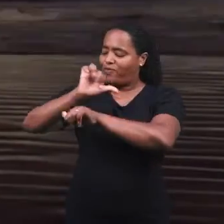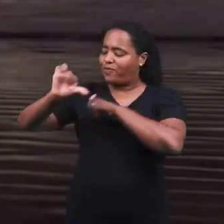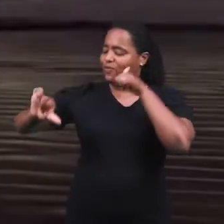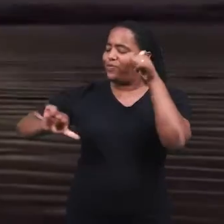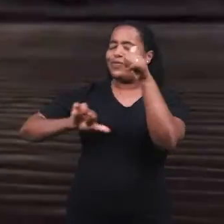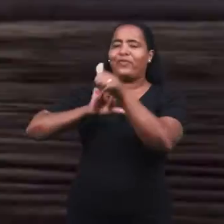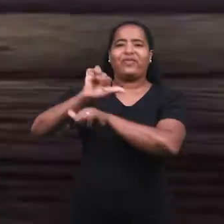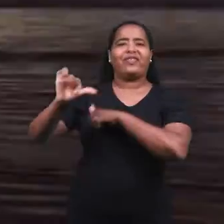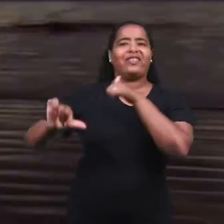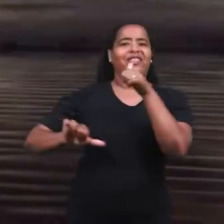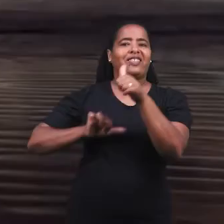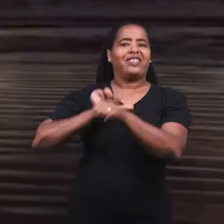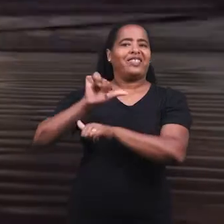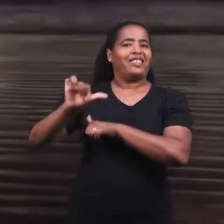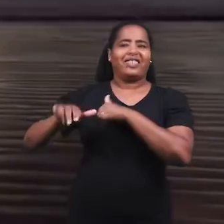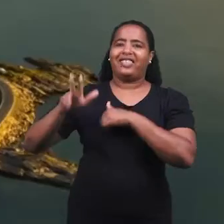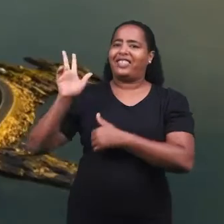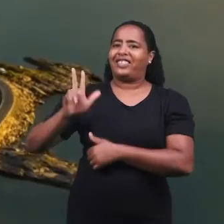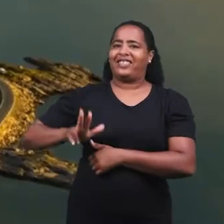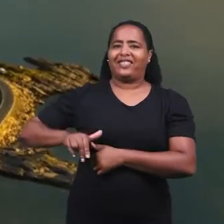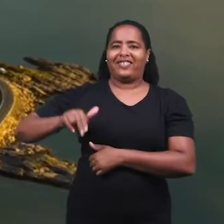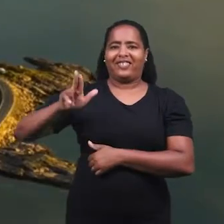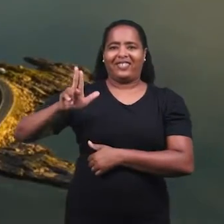неизменный Бог.